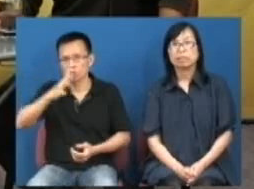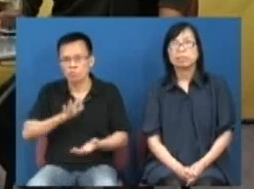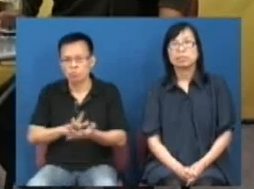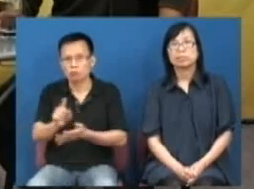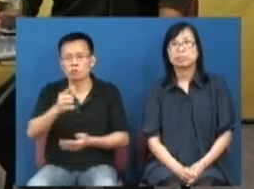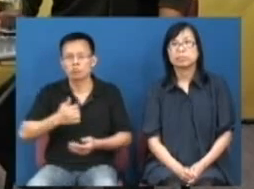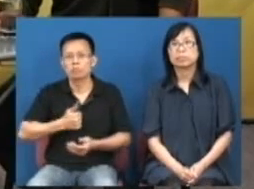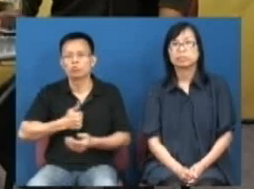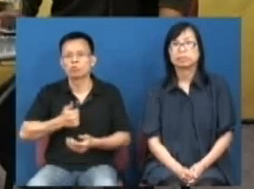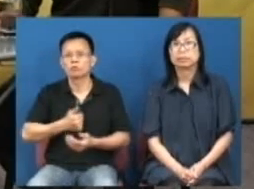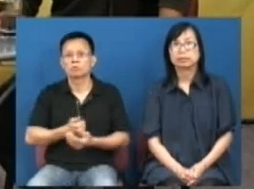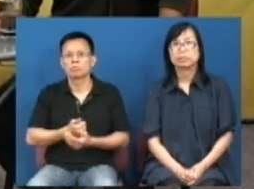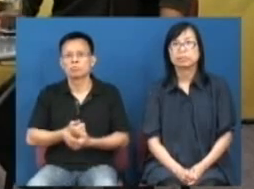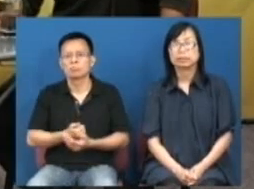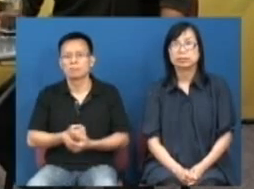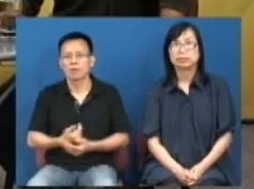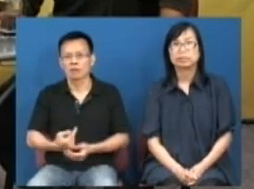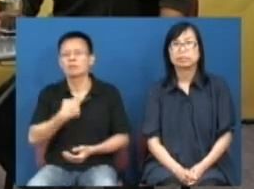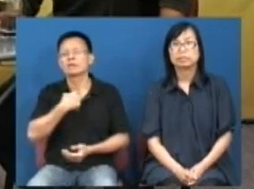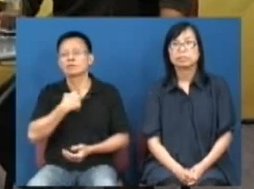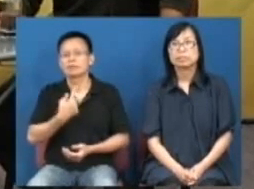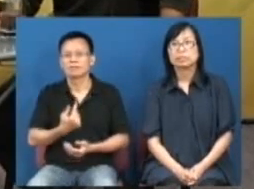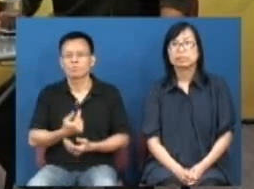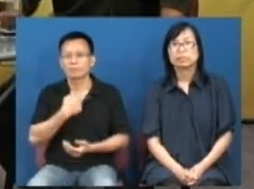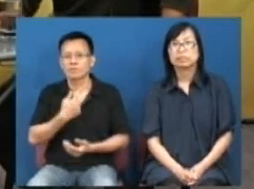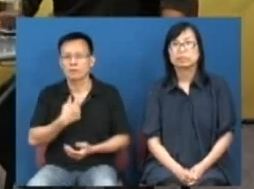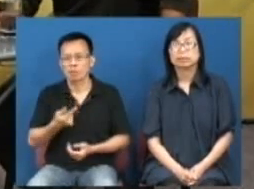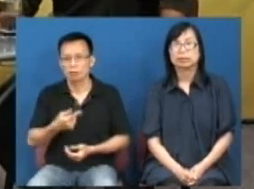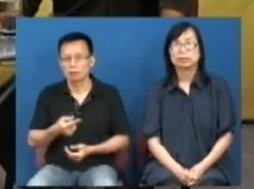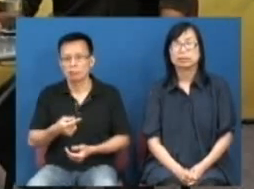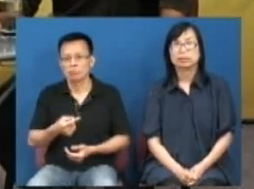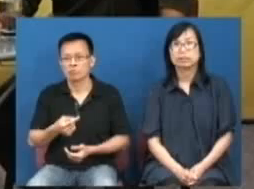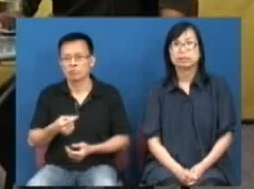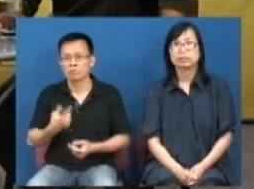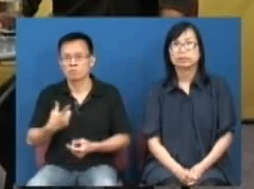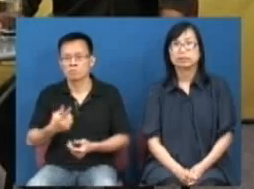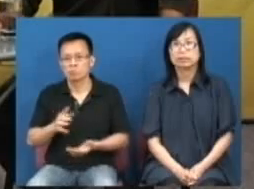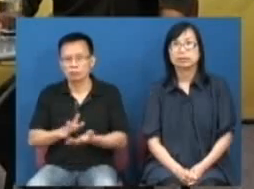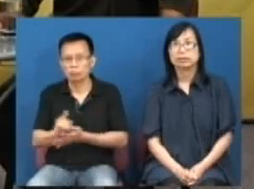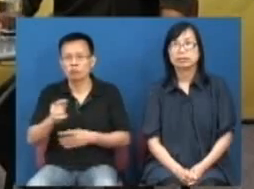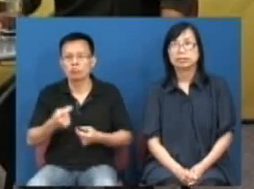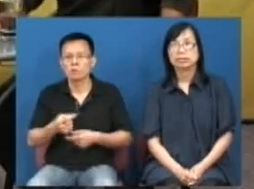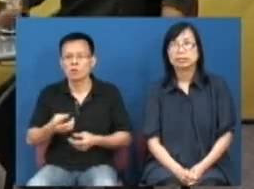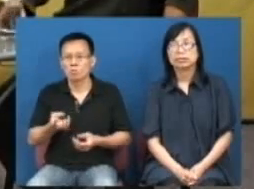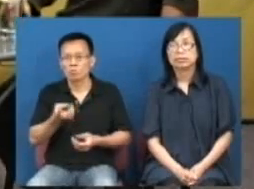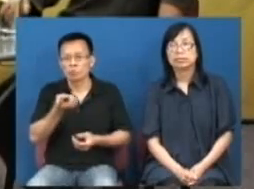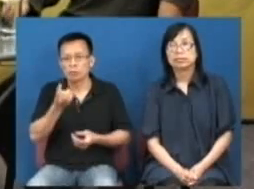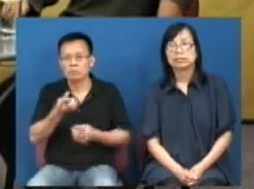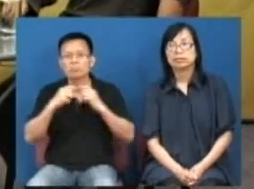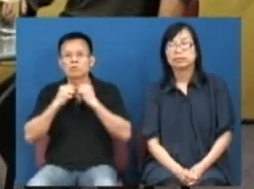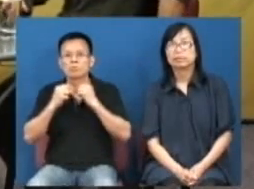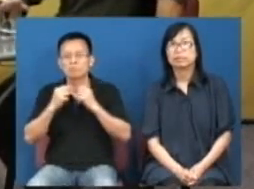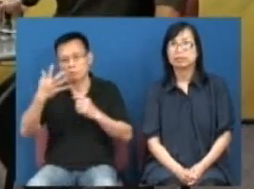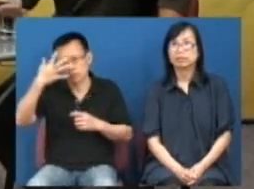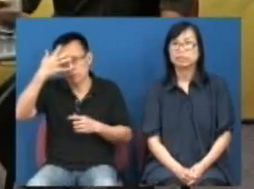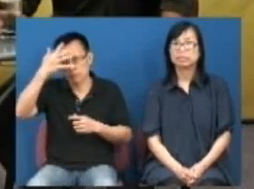特首話喎，氣咳啊真係，佢話咧佢就係小特首喎，你信唔信咧？有冇啲選小